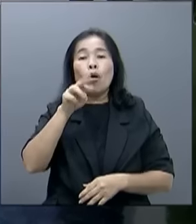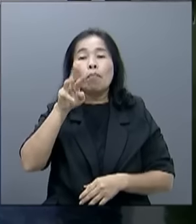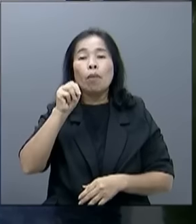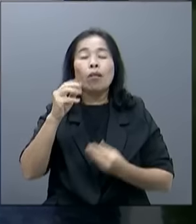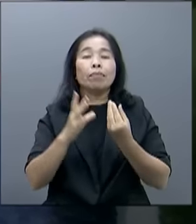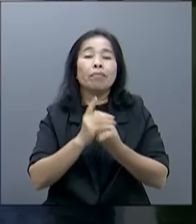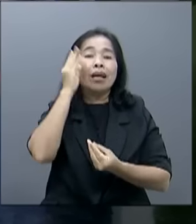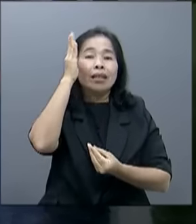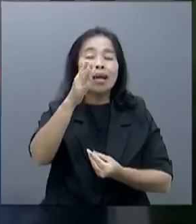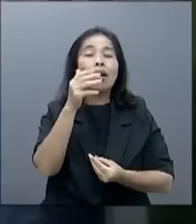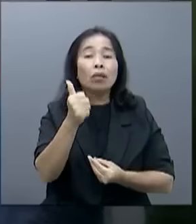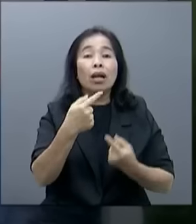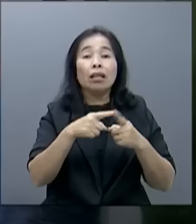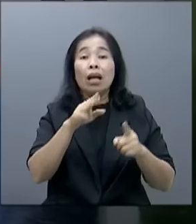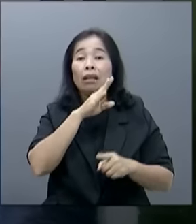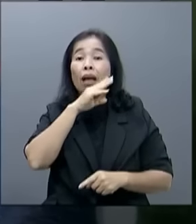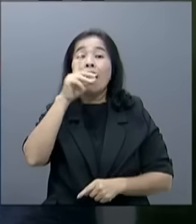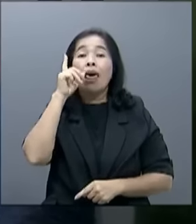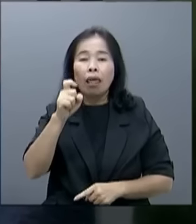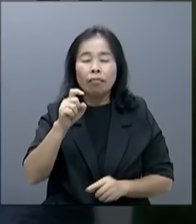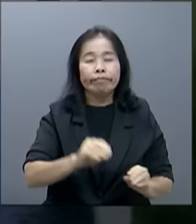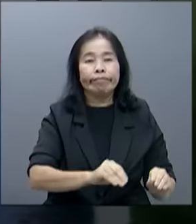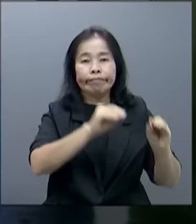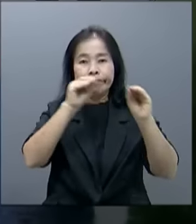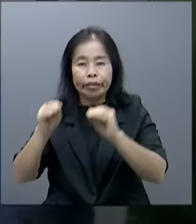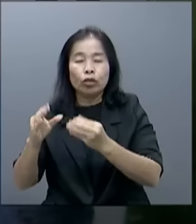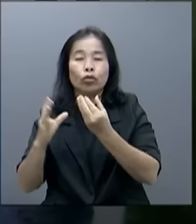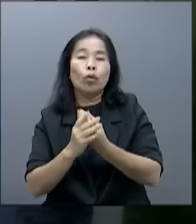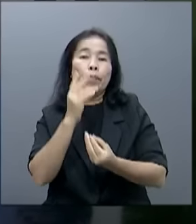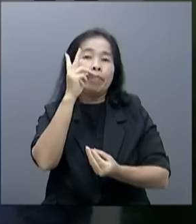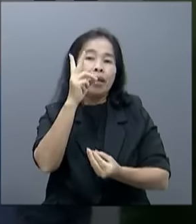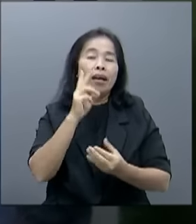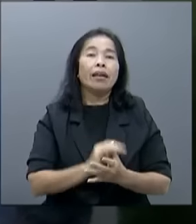าแต่ถ้าไม่ใช่ต้องกินเวลามากกว่า2 สัปดาห์แล้วล่ะค่ะ ค่ะขอบคุณค่ะ